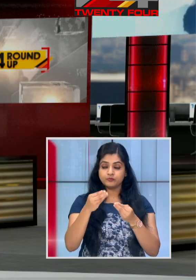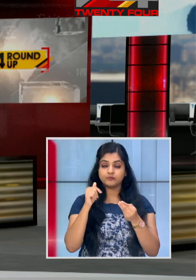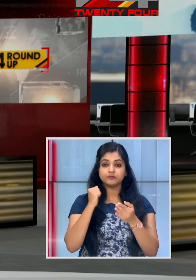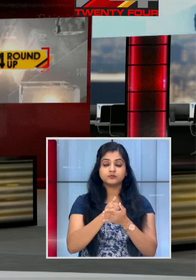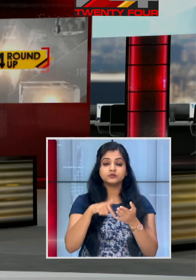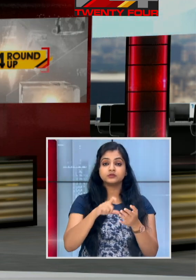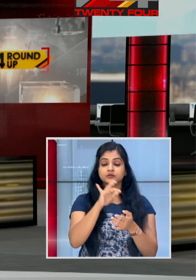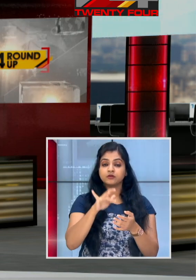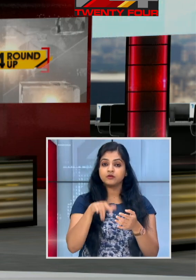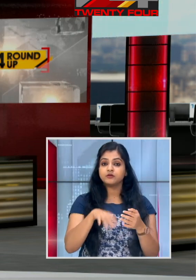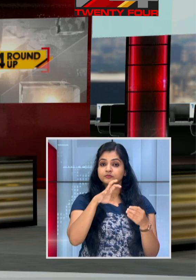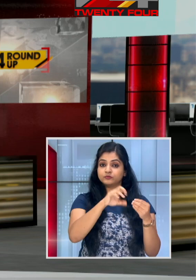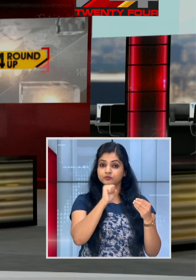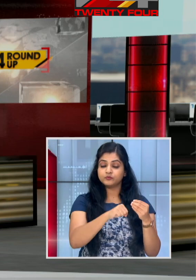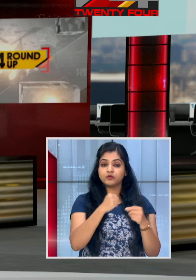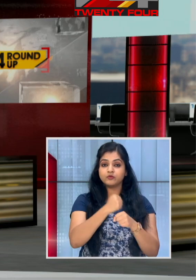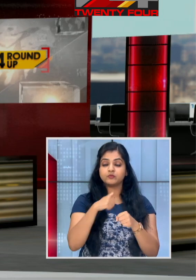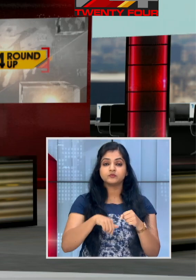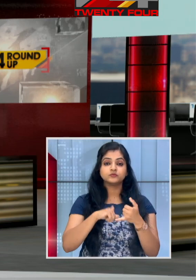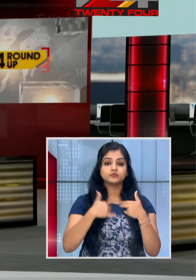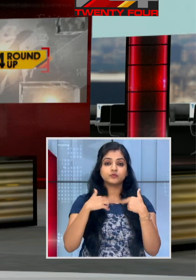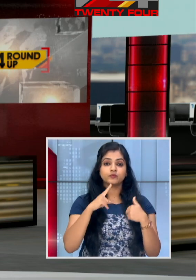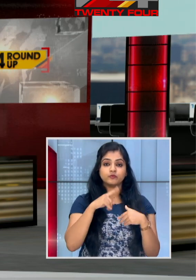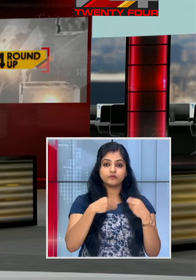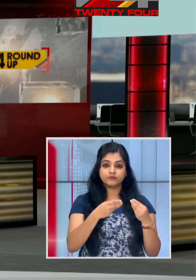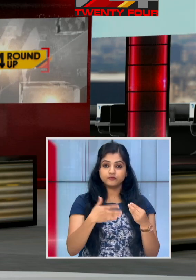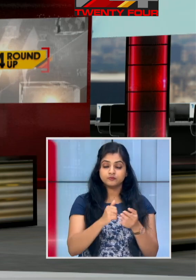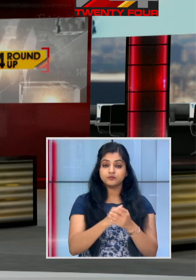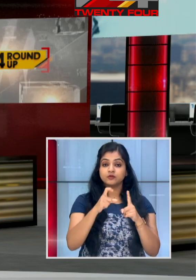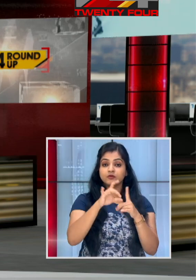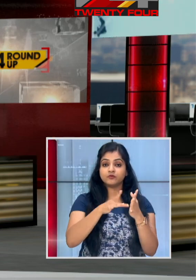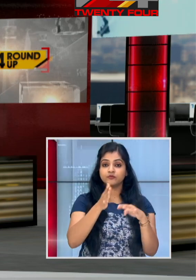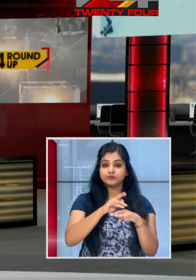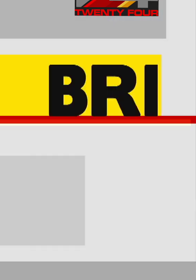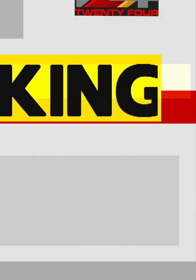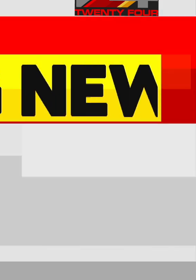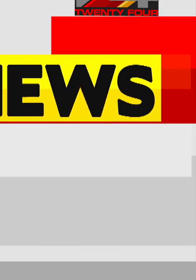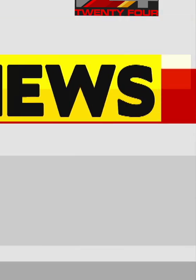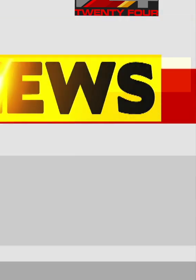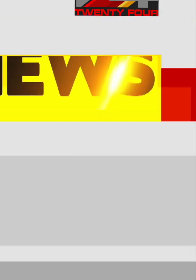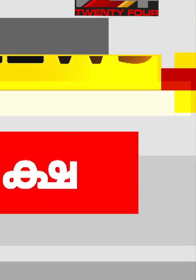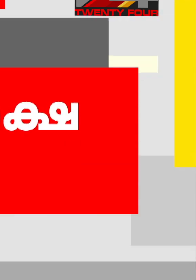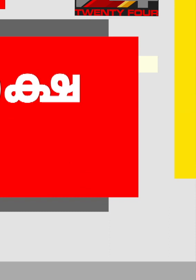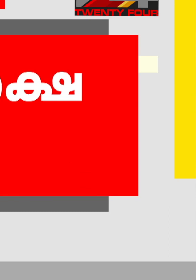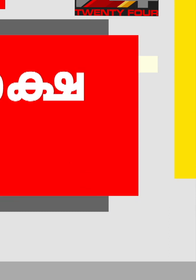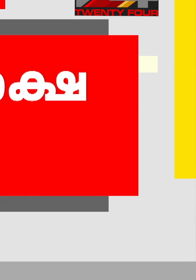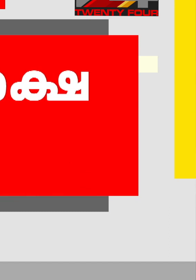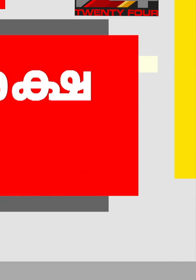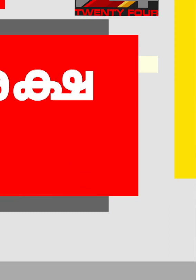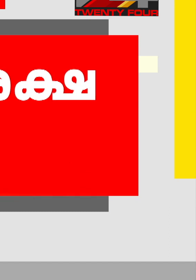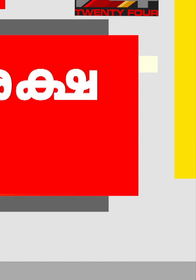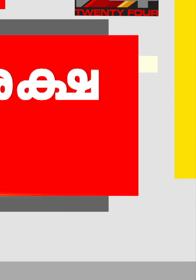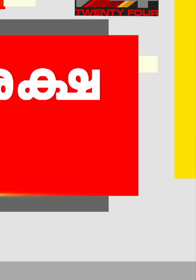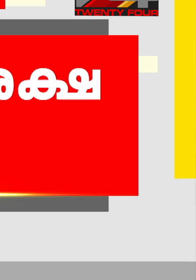സംസ്ഥാന സർക്കാരുകൾക്ക് സുപ്രീംകോടതിയുടെ നിർദ്ദേശം. ആരാധകൃഷ്ണൻ ചേരുന്നു ഡൽഹിയിൽ നിന്ന്. ആർ കെ, വലിയ രാഷ്ട്രീയ വിമർശനമുണ്ട്.